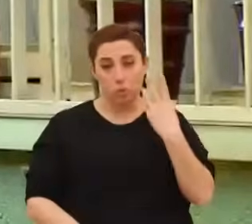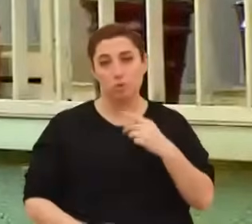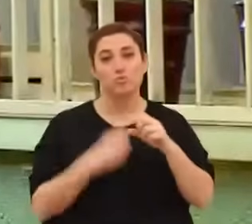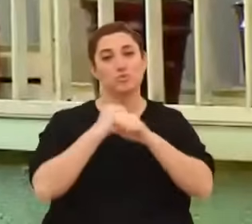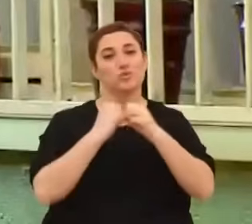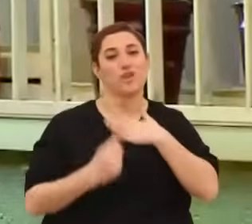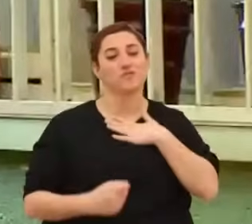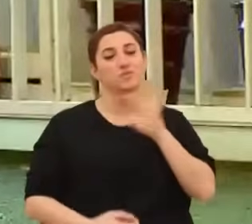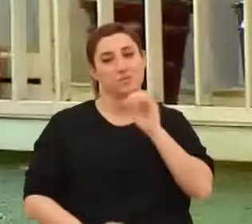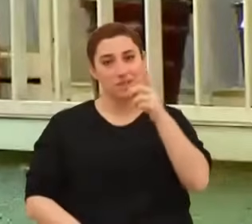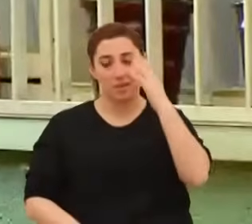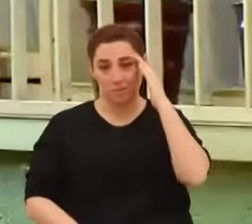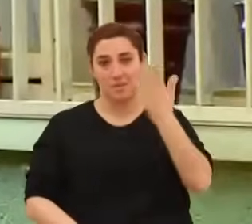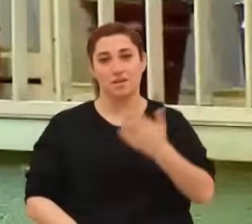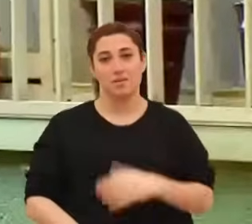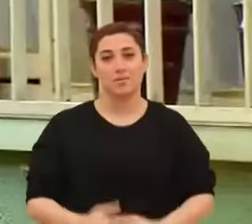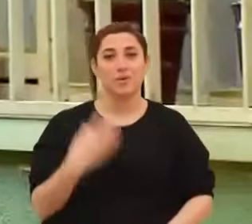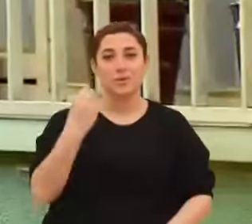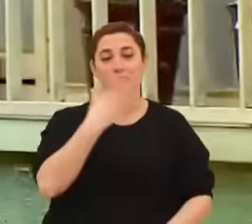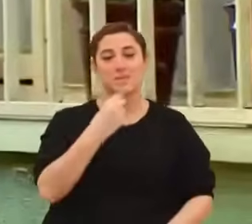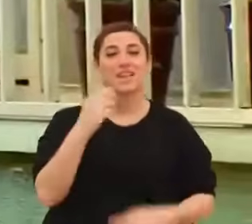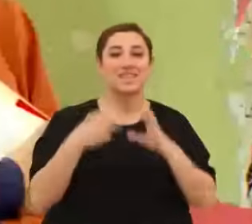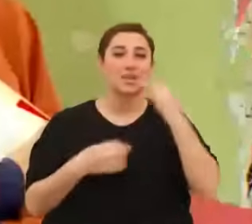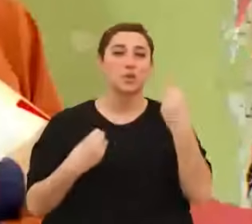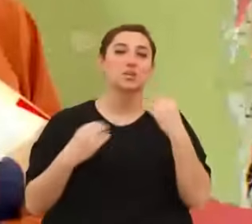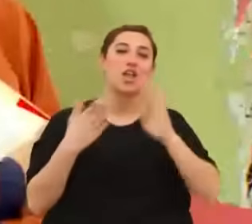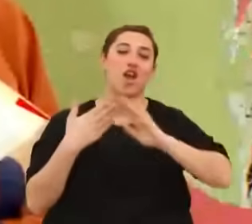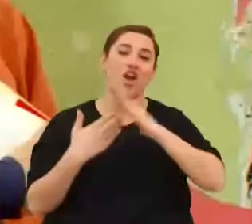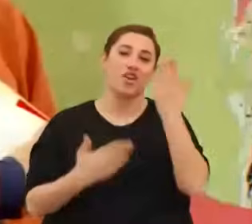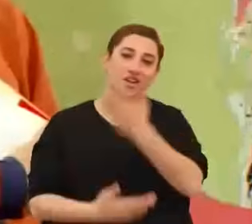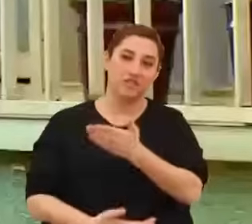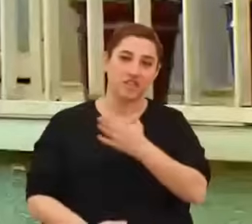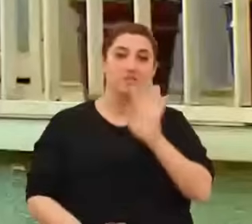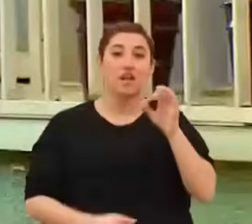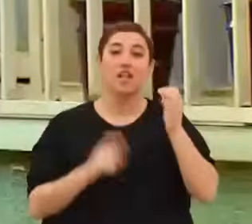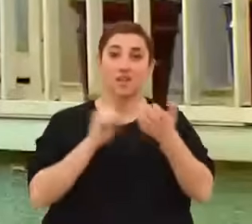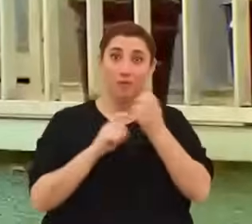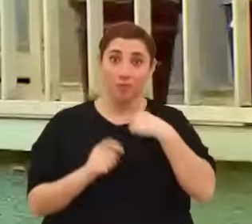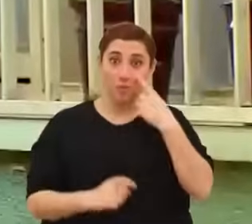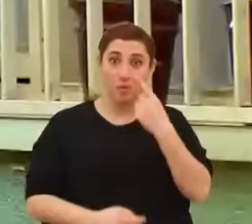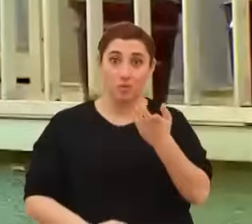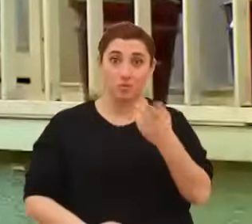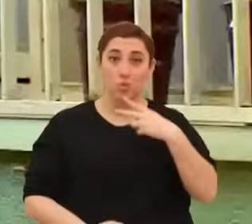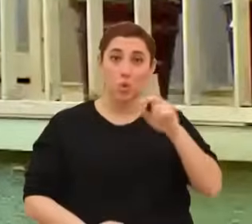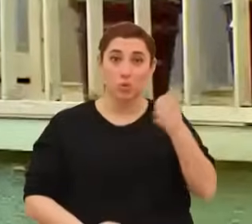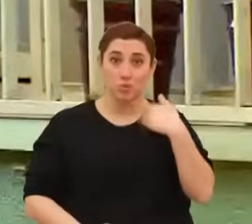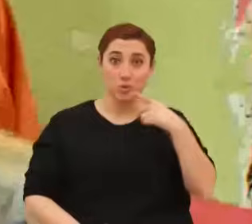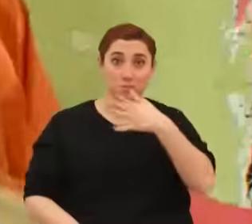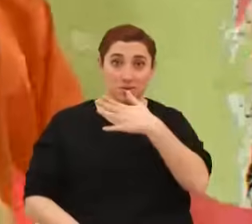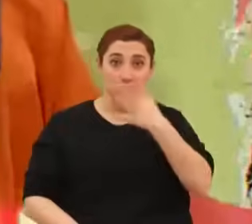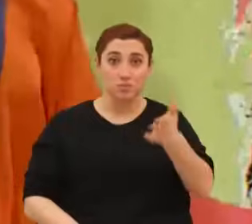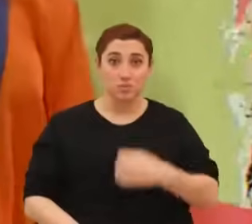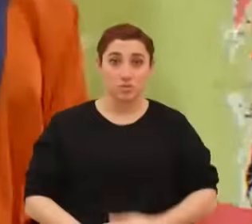mu Gülden'cim? Tabii sana da merhaba. Güzel insanın güzel arkadaşı. Tavuğumu gördünüz mü? Yolda buldum onu, biliyor